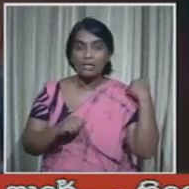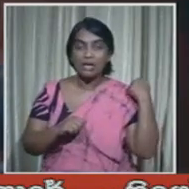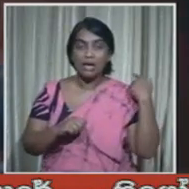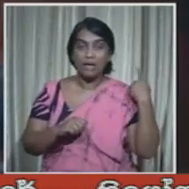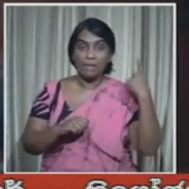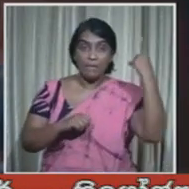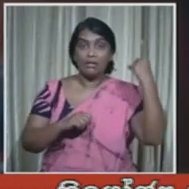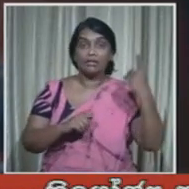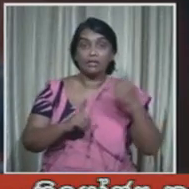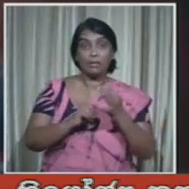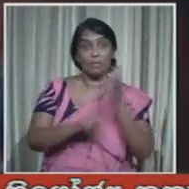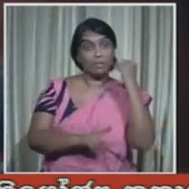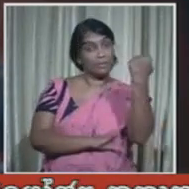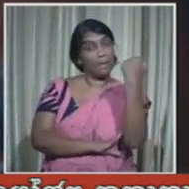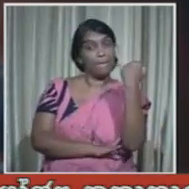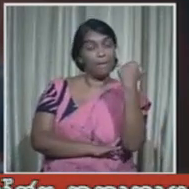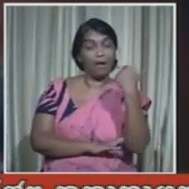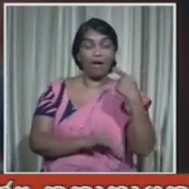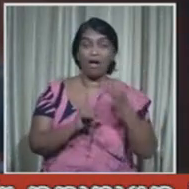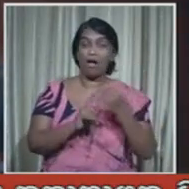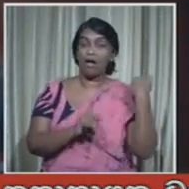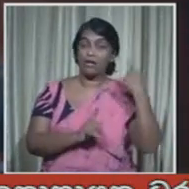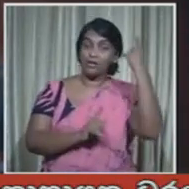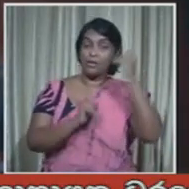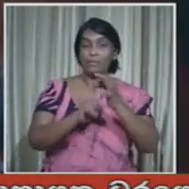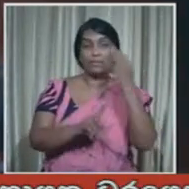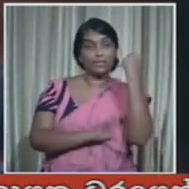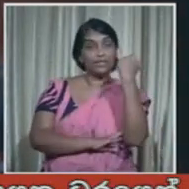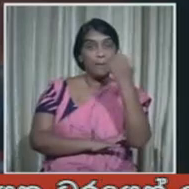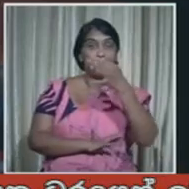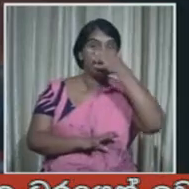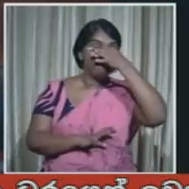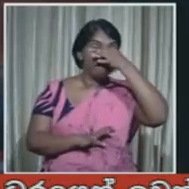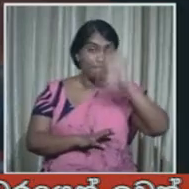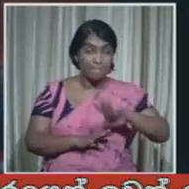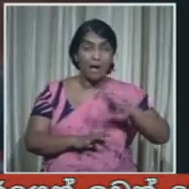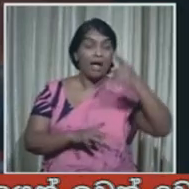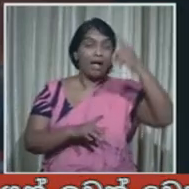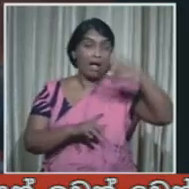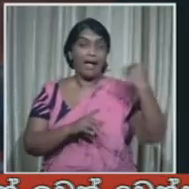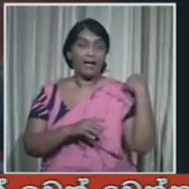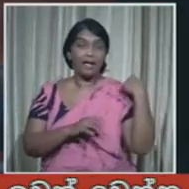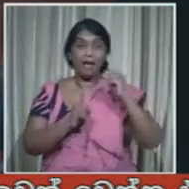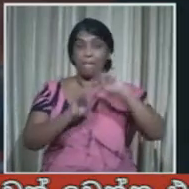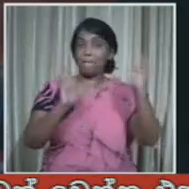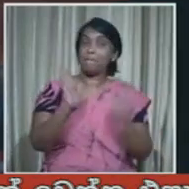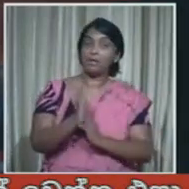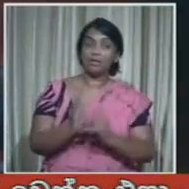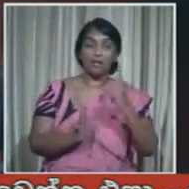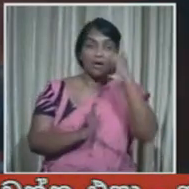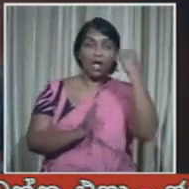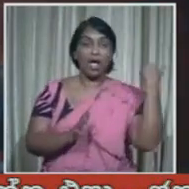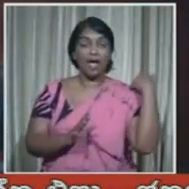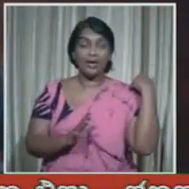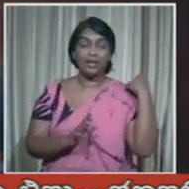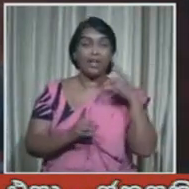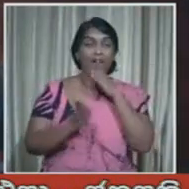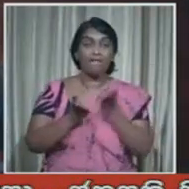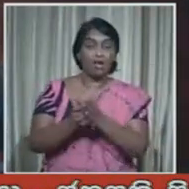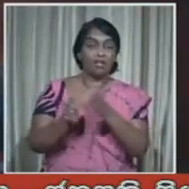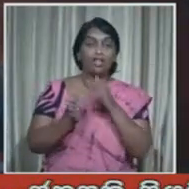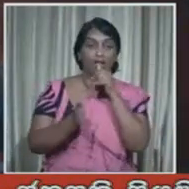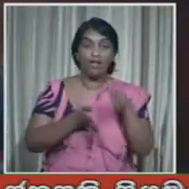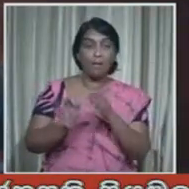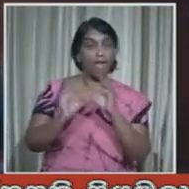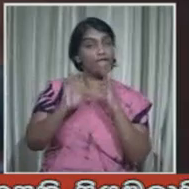කිව්වා අයියා විධායක බලය කිව්වා මල්ලි ඊළඟ අයියා අගමැති කිව්වා හරි ලොකු අයියා බාහිර බාර් කැමති කිව්වා පවුලේ හතක්